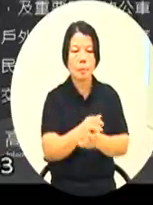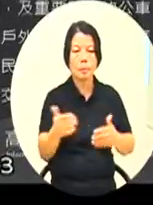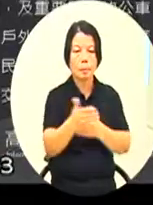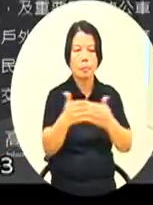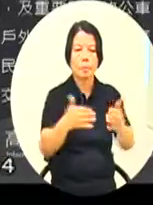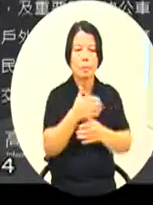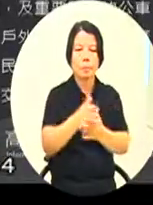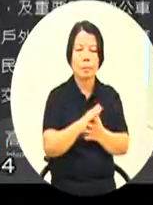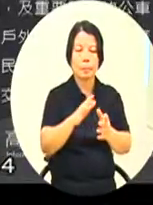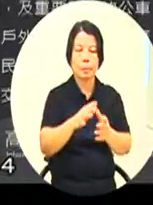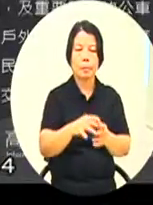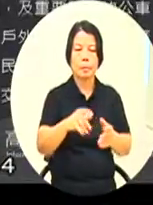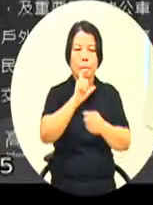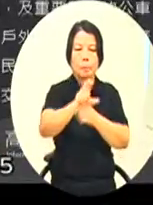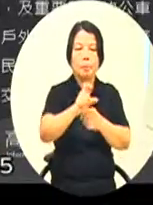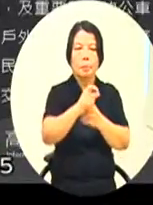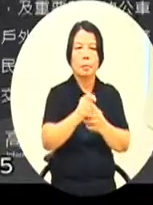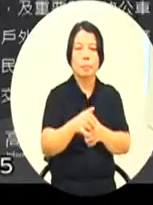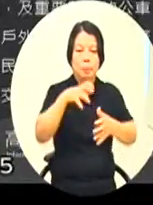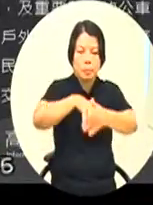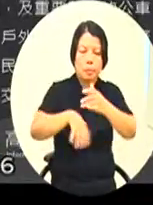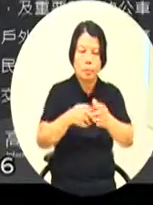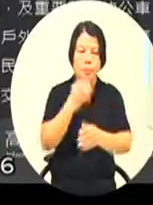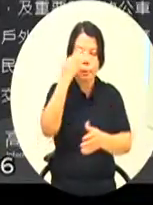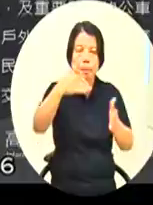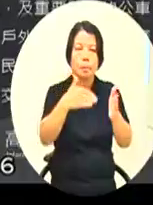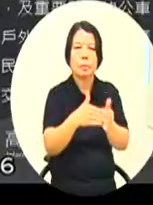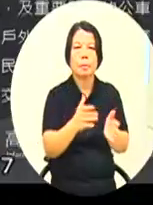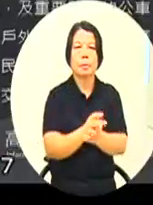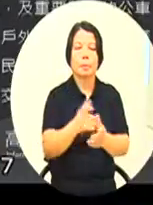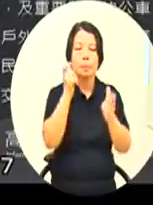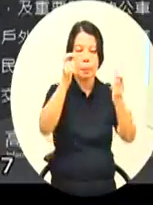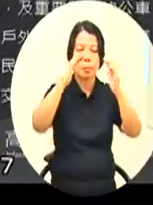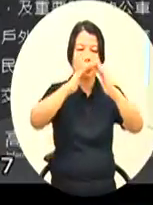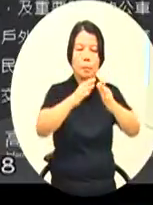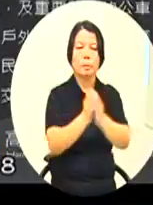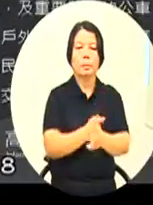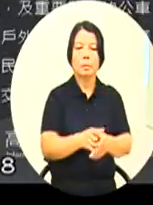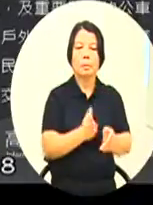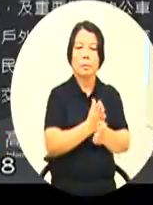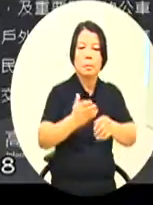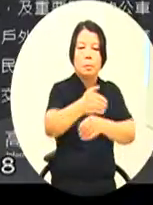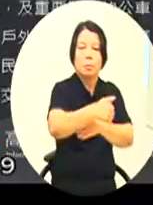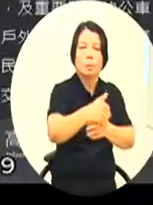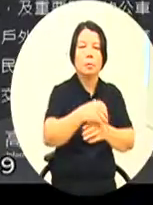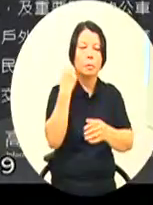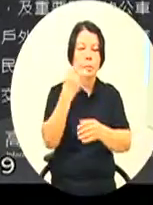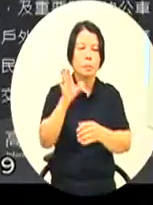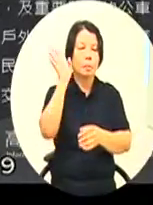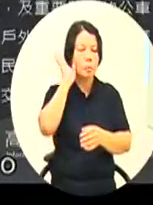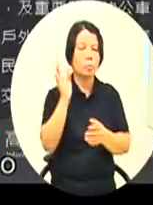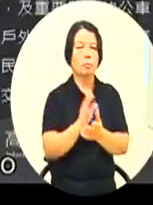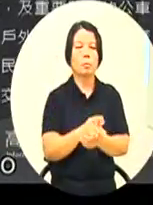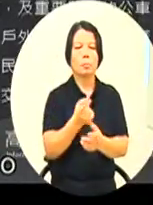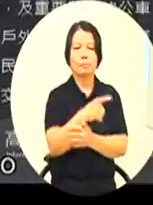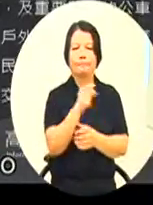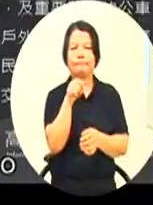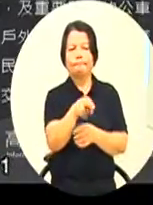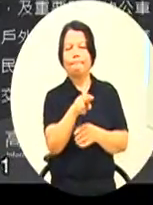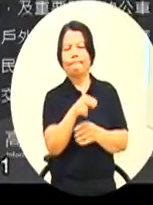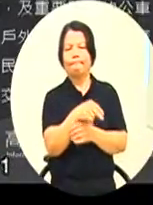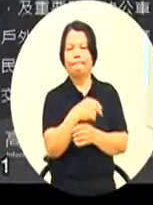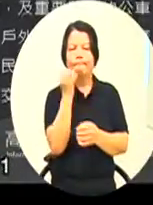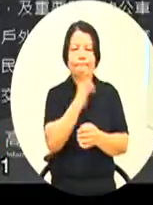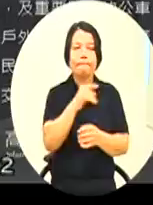容。譬如说，大家看到高雄市左转的新闻，老实说令我们非常的不愉快。但是呢，面对问题